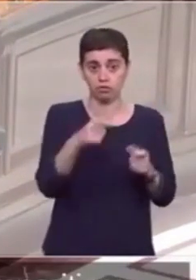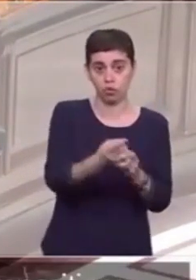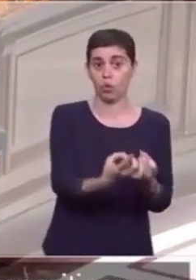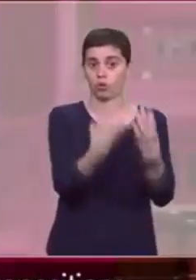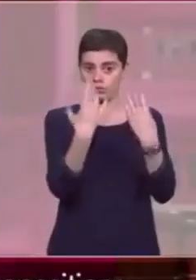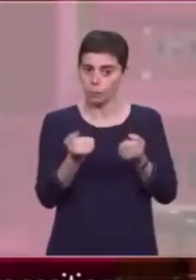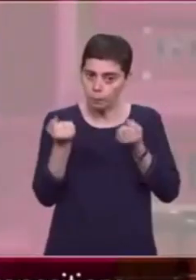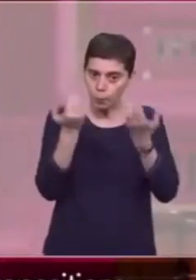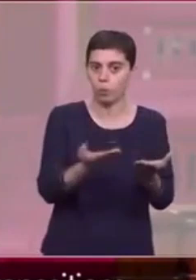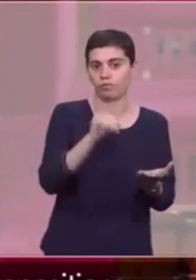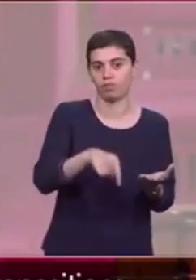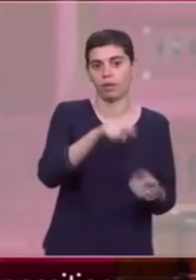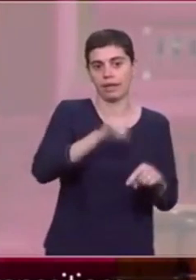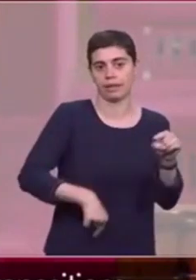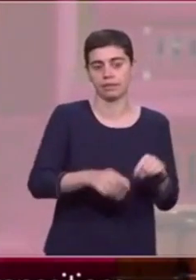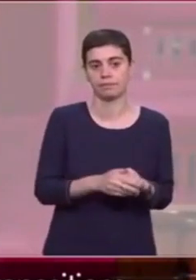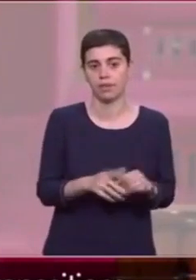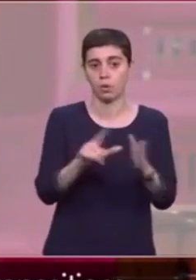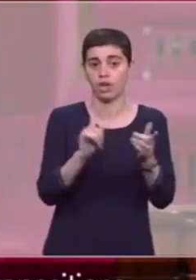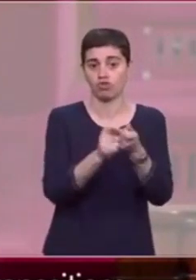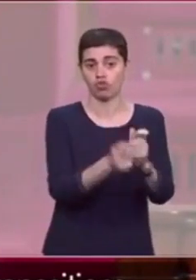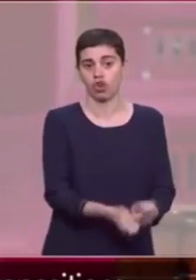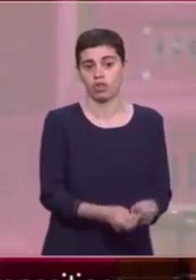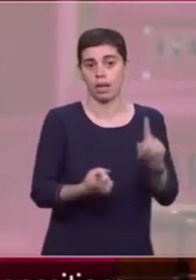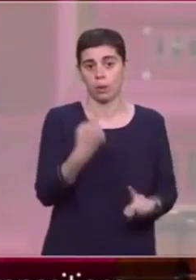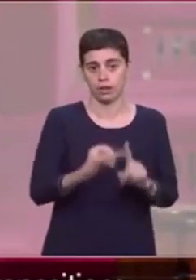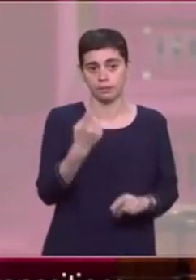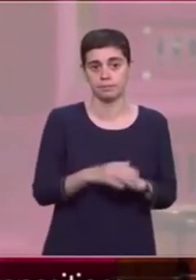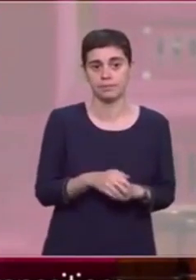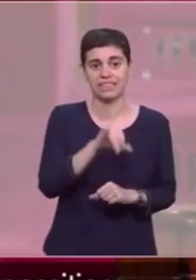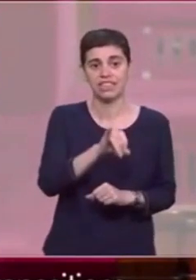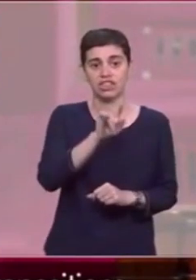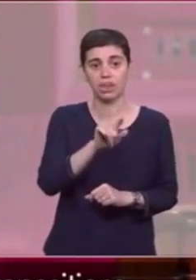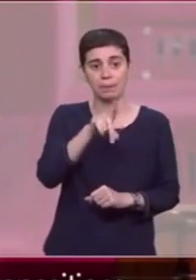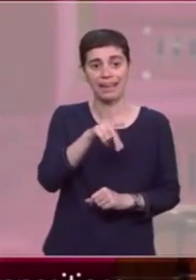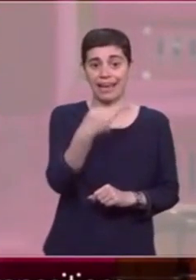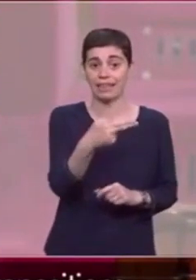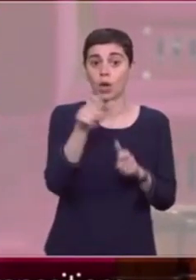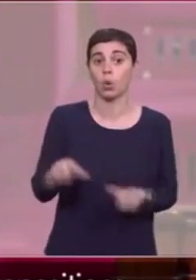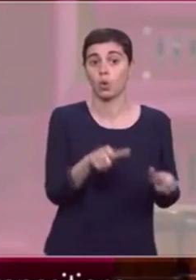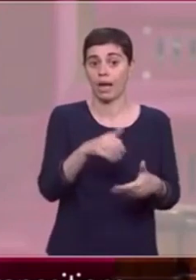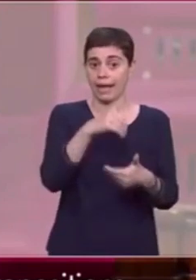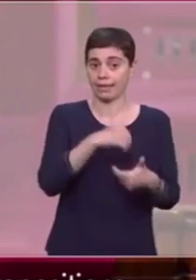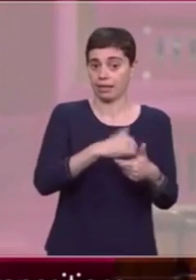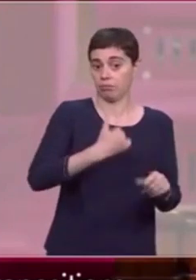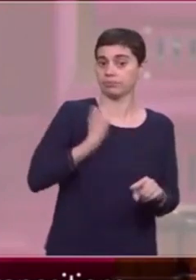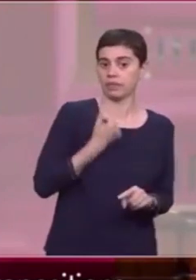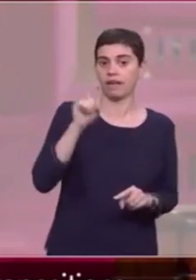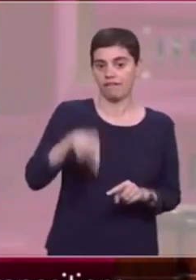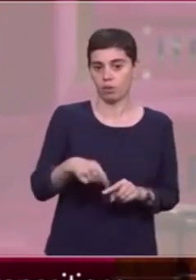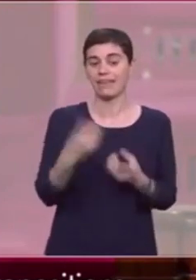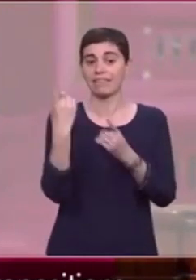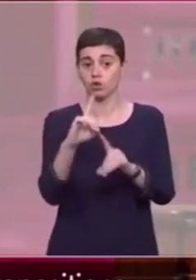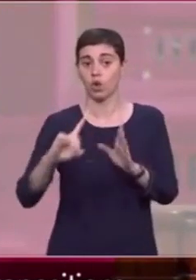nouveau. Et deux autres réformes sont indispensables. D'abord, le contrôle interne de l'IGPN doit être rendu indépendant et le contrôle externe du défenseur des